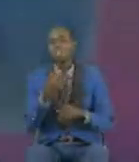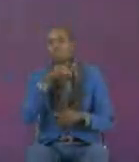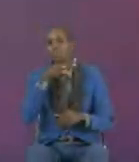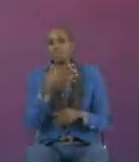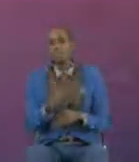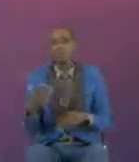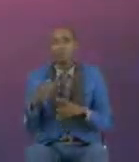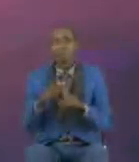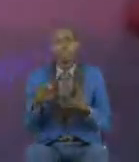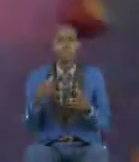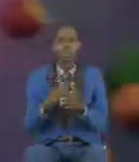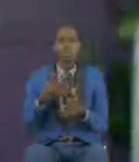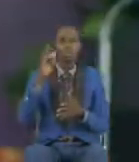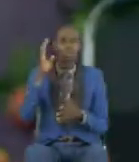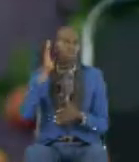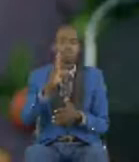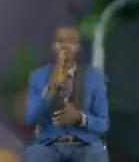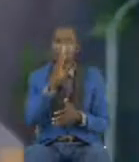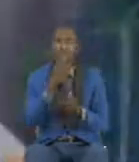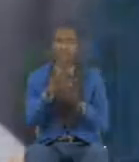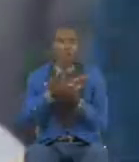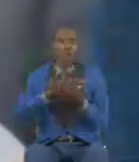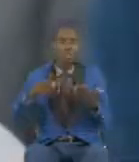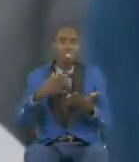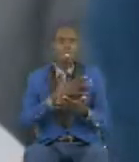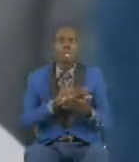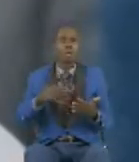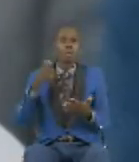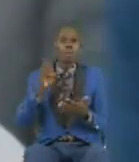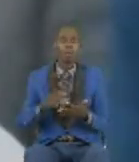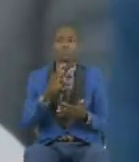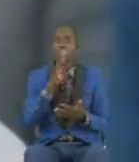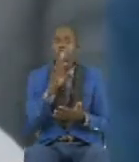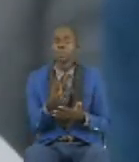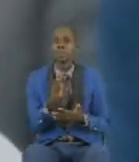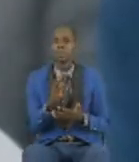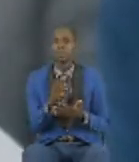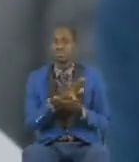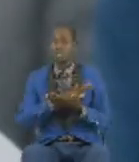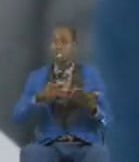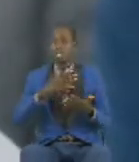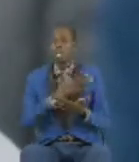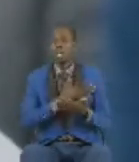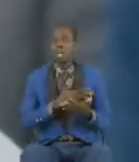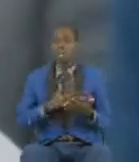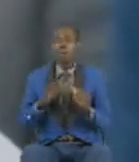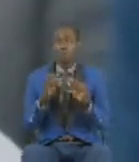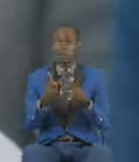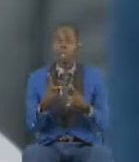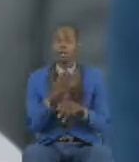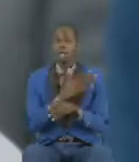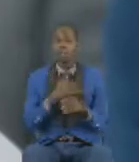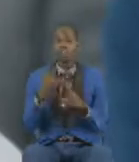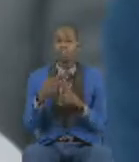semblable, mais qu'elle soit sainte et irréprochable. La parole de Dieu est comme